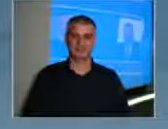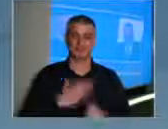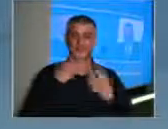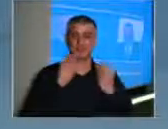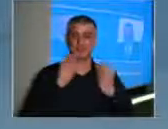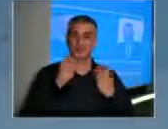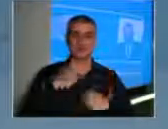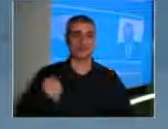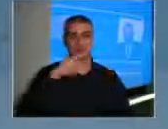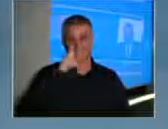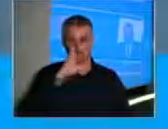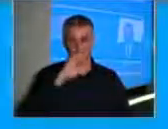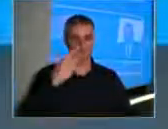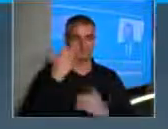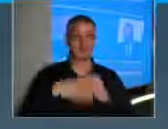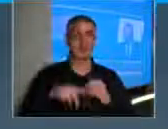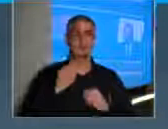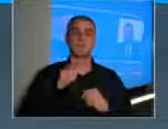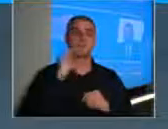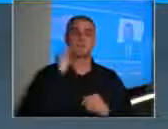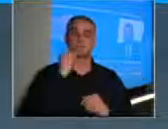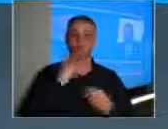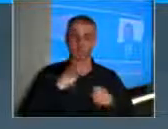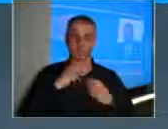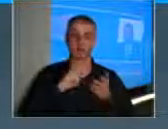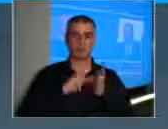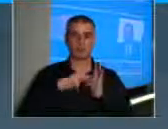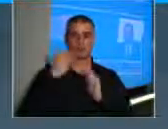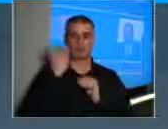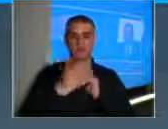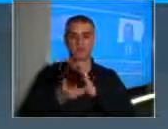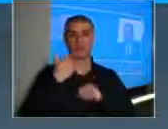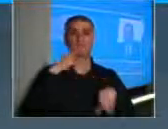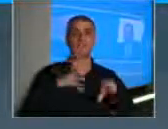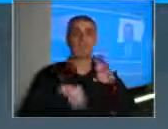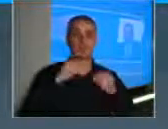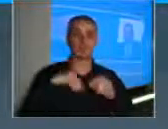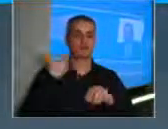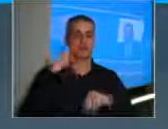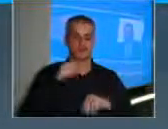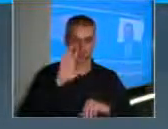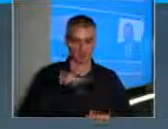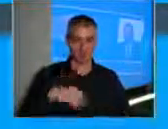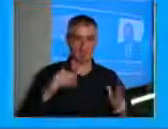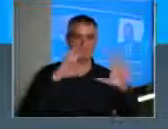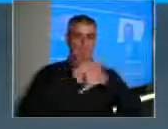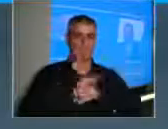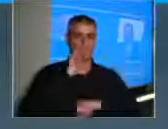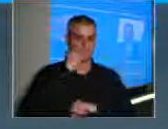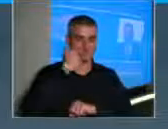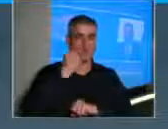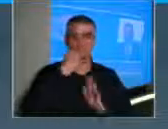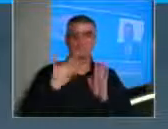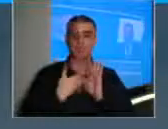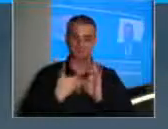ותודה גם לכם. עד כאן פרלמנט הצהריים שלנו, תוכנית אחרונה לפני הבחירות. נהיה כאן גם בערב מחר עם